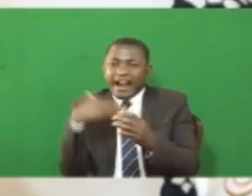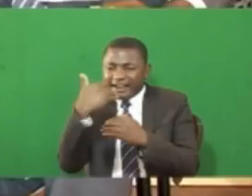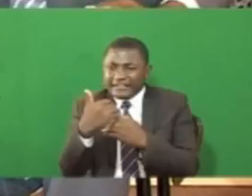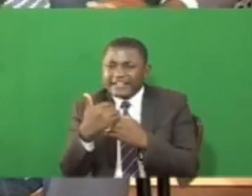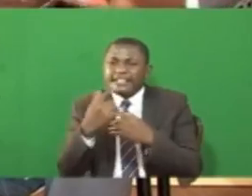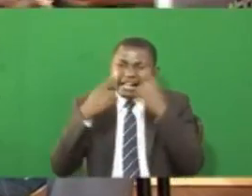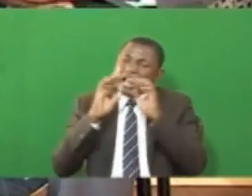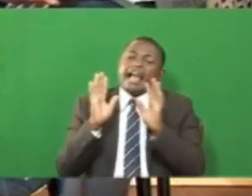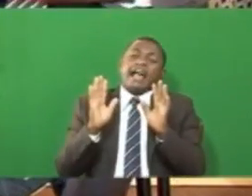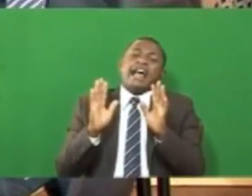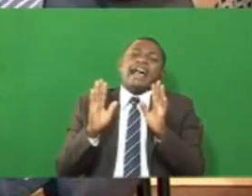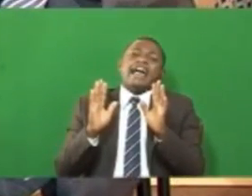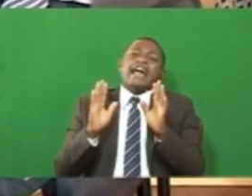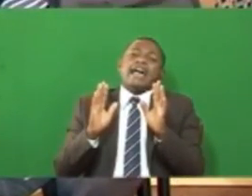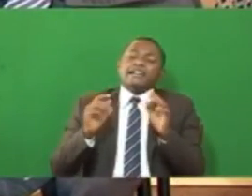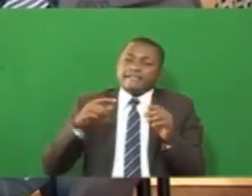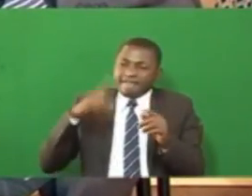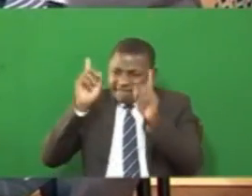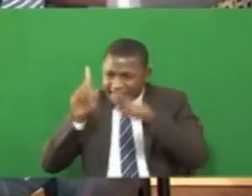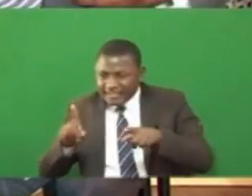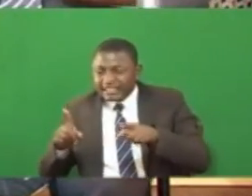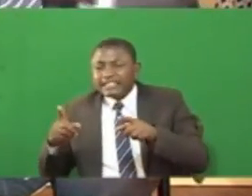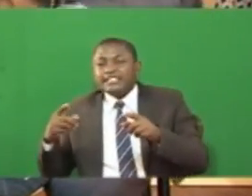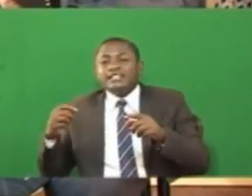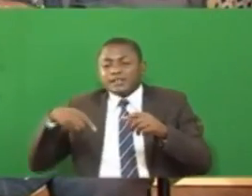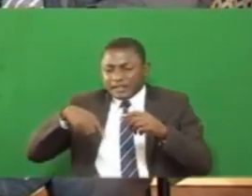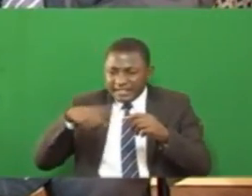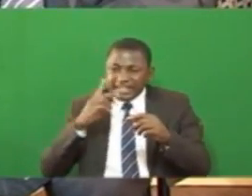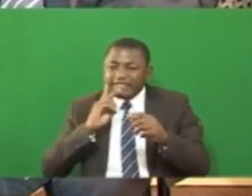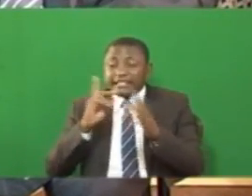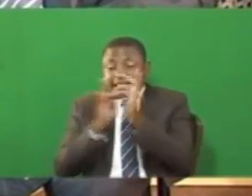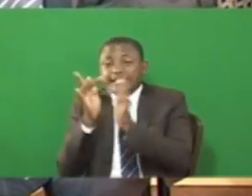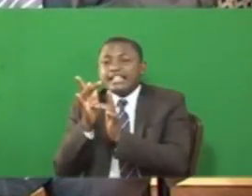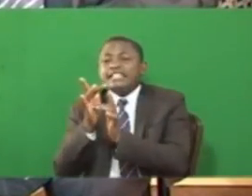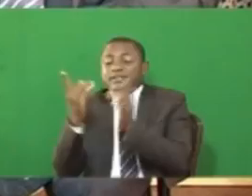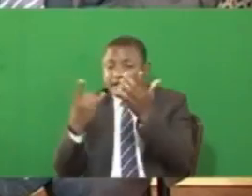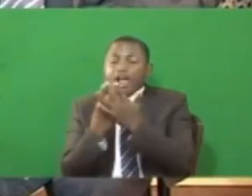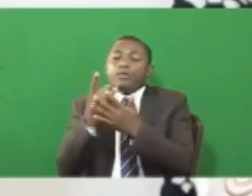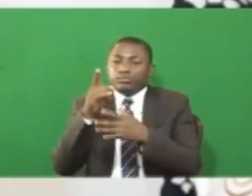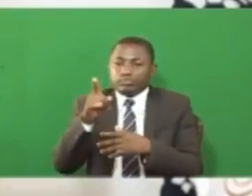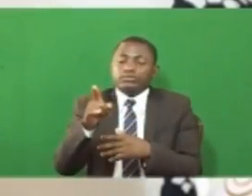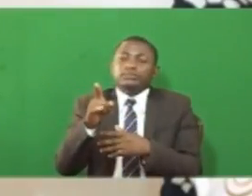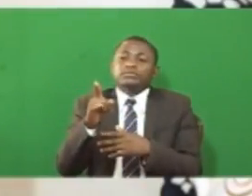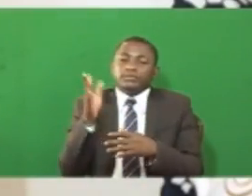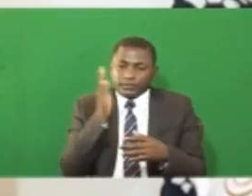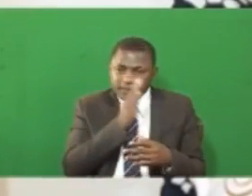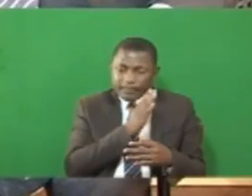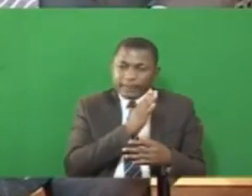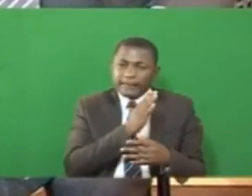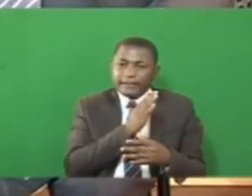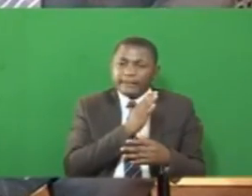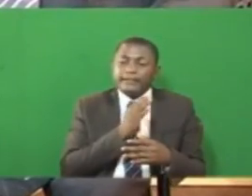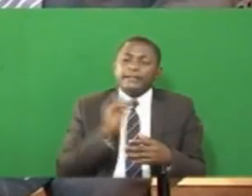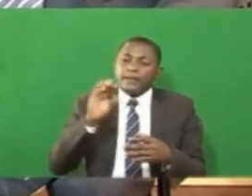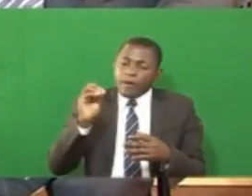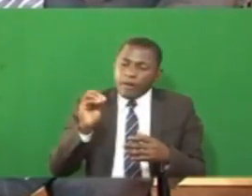kumuchinjikwa. Saka nyaya yaJesu nemutemo zvinotofambidzana. Zvino hazvisiyani. Alright. Ndo zviri kunzi waiperekedza.